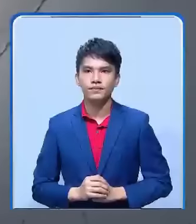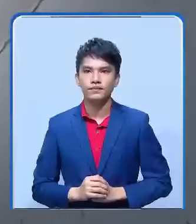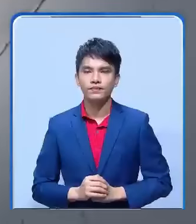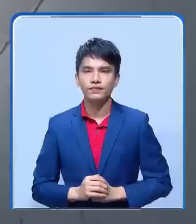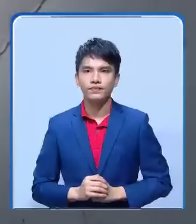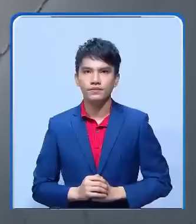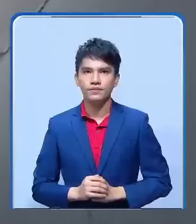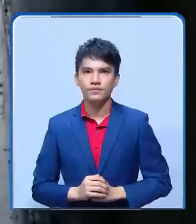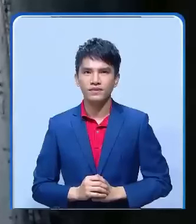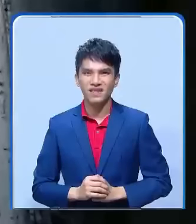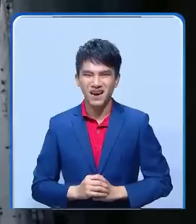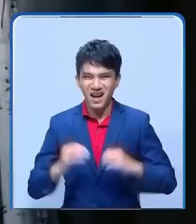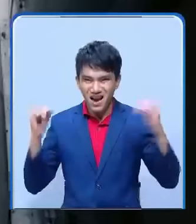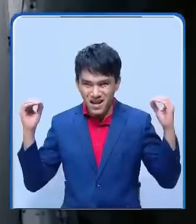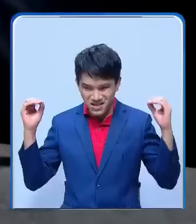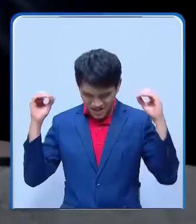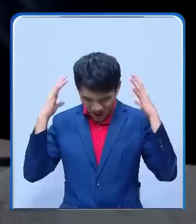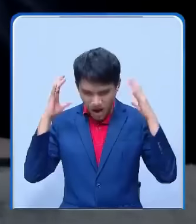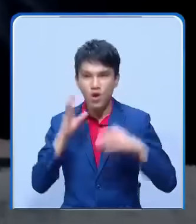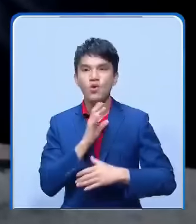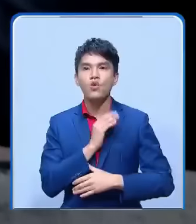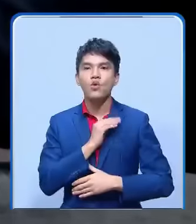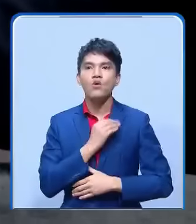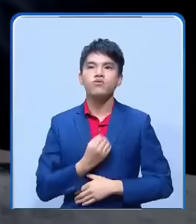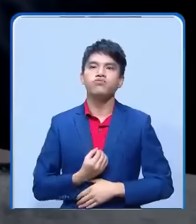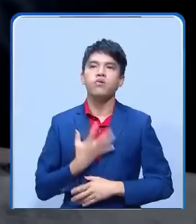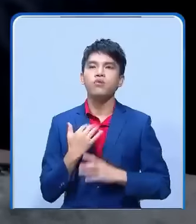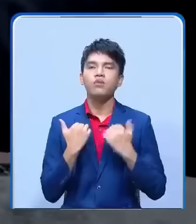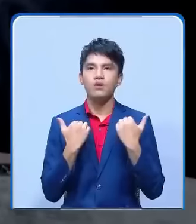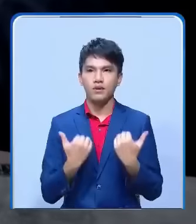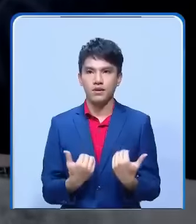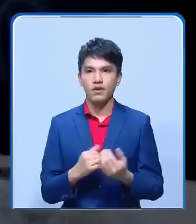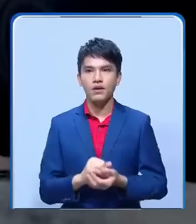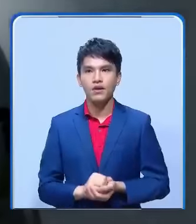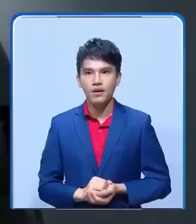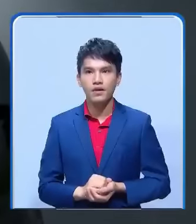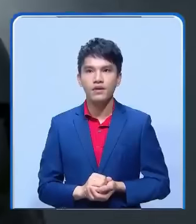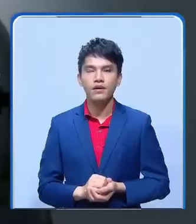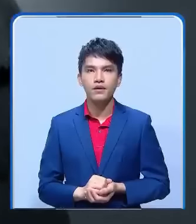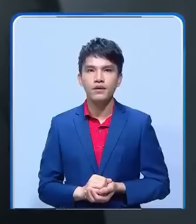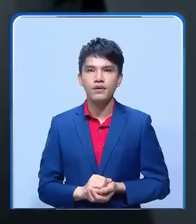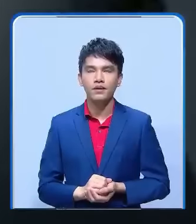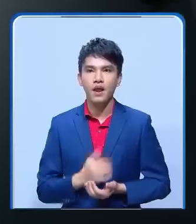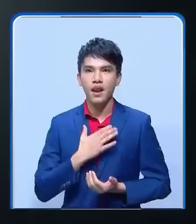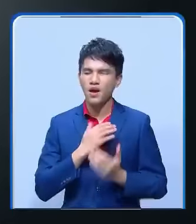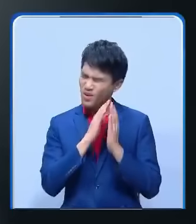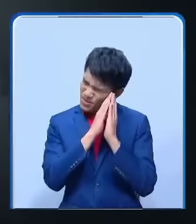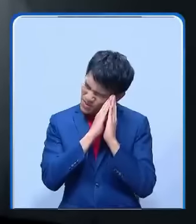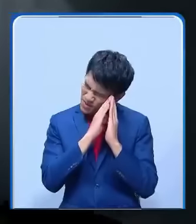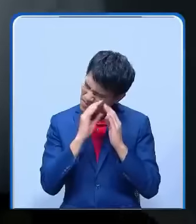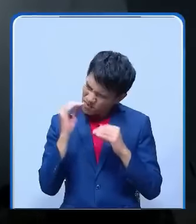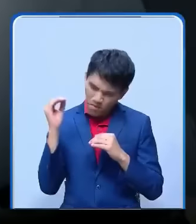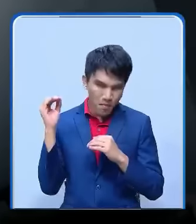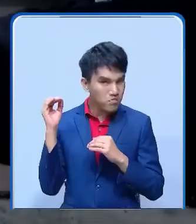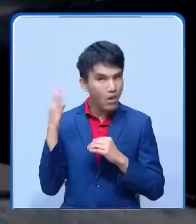เสียงแบบเสียงดังน่ากลัวมากแบบยังตกใจอยู่เลยอ่ะค่ะแบบมันแบบหลับๆอยู่แล้วก็อยู่ดีแบบแล้วเ